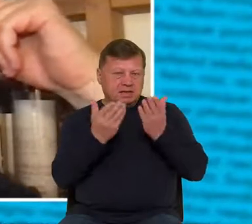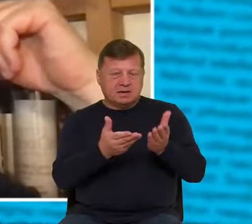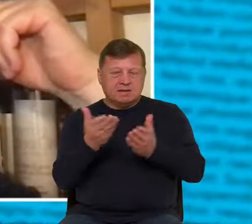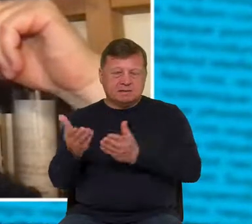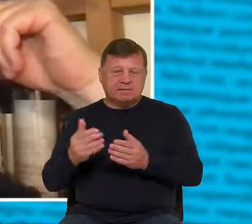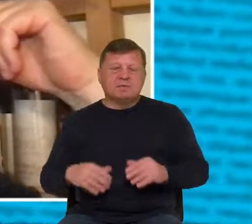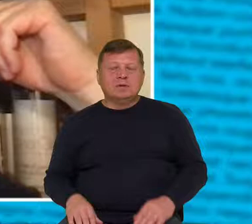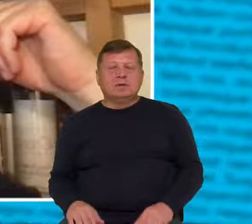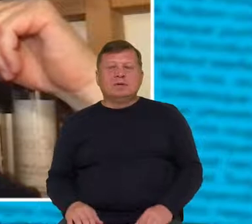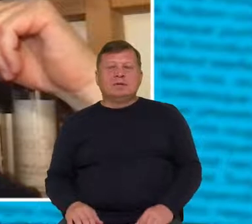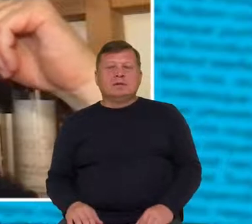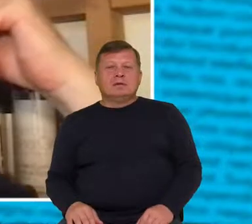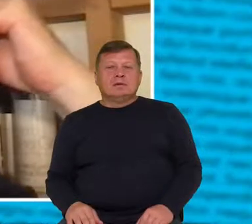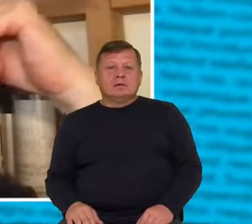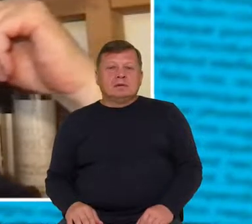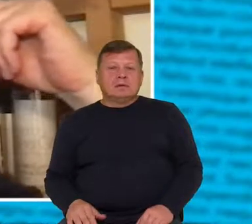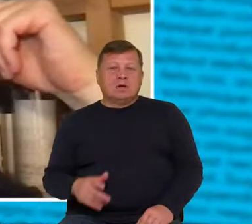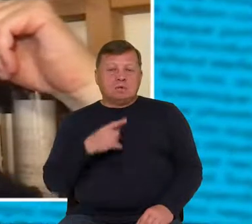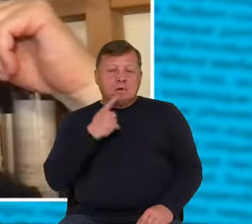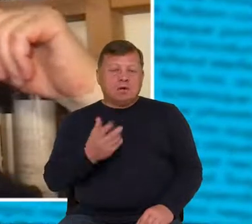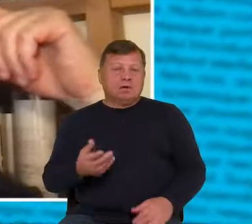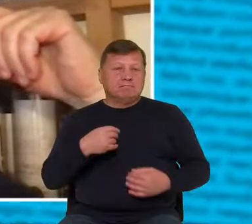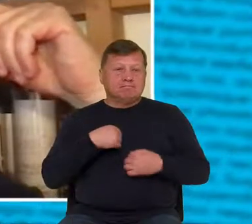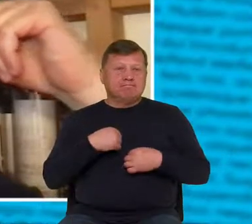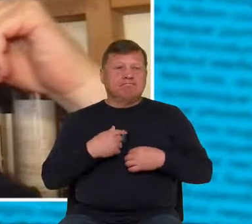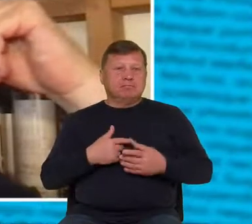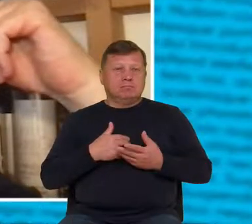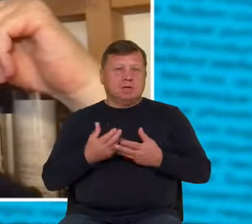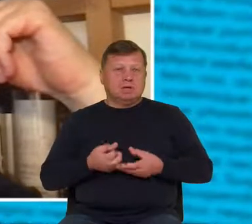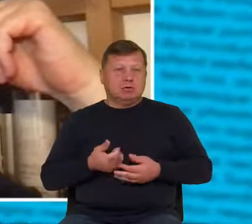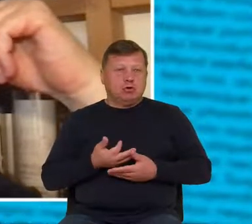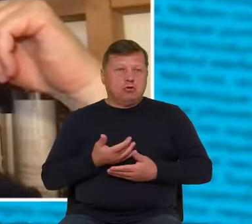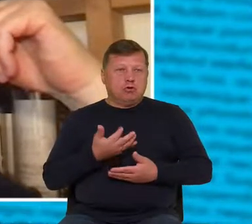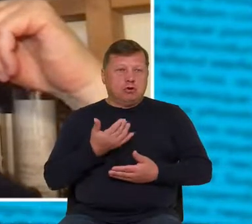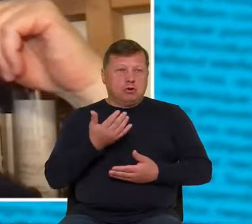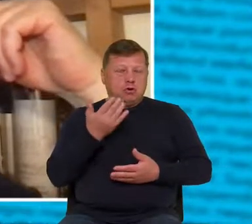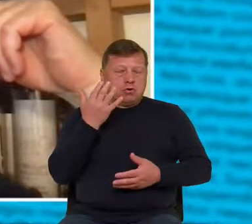Więc ta struktura zaczynała rosnąć we mnie, kiełkować.